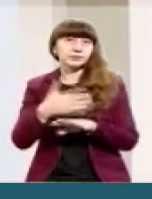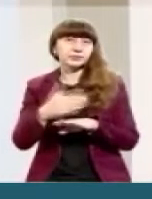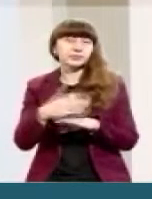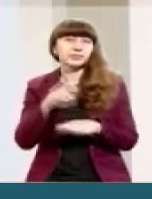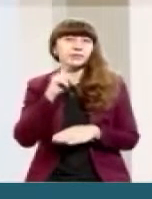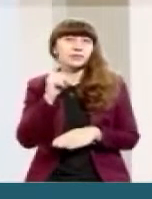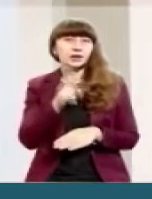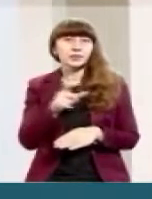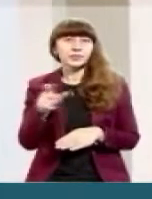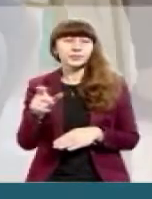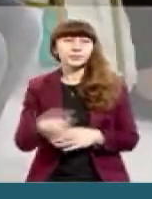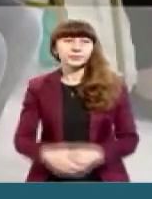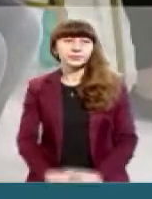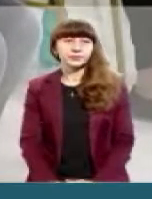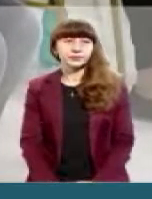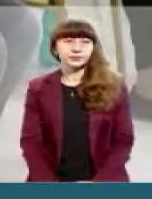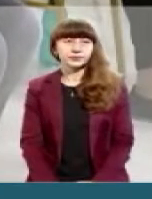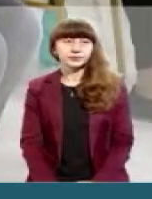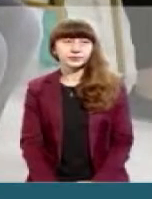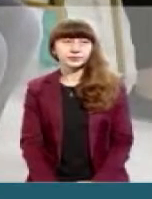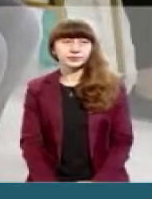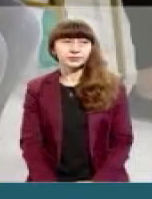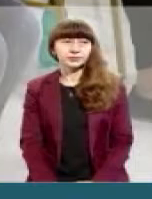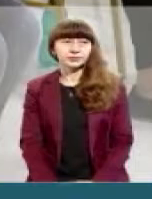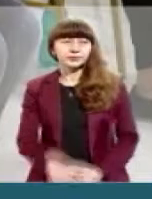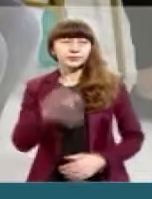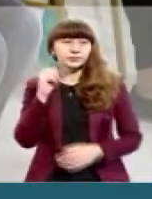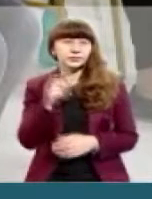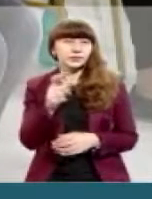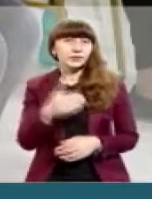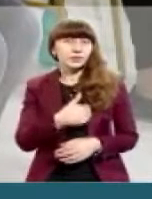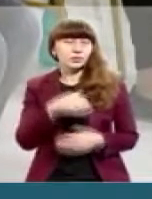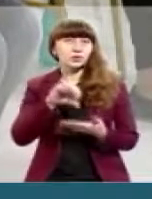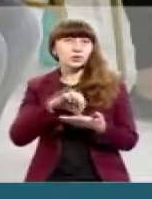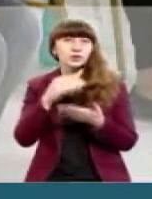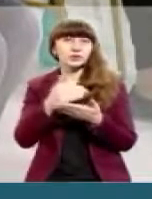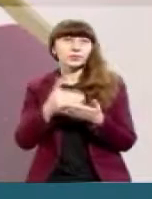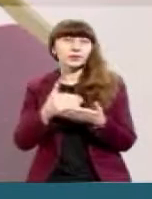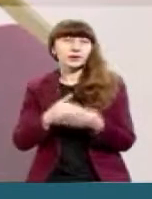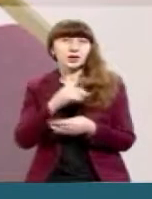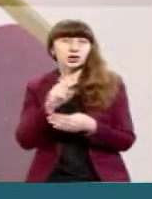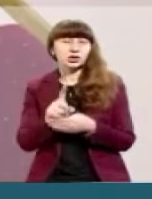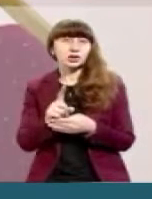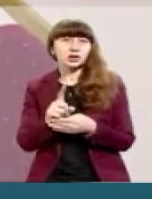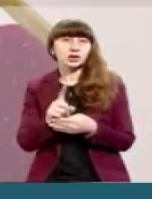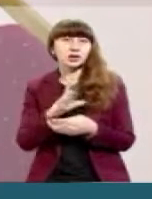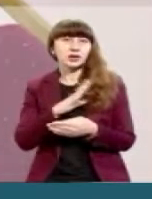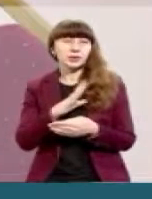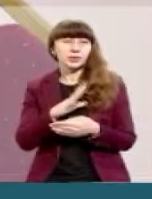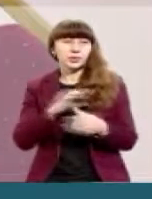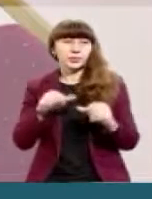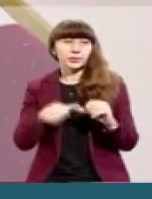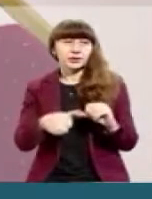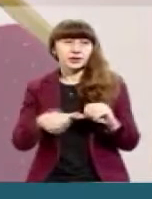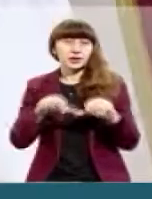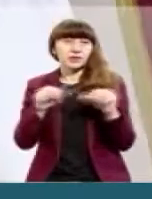бүгін жауап берудеміз. Бағдарламаға қатысуға үмітті жастар Қостанай қаласында кемінде бір жыл тұрақты тіркеуде тұруы шарт. Сондай-ақ